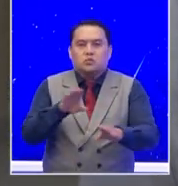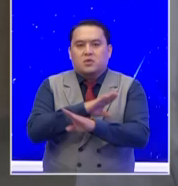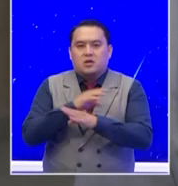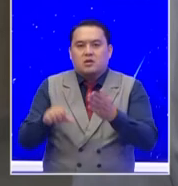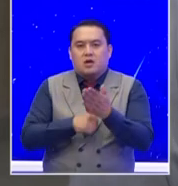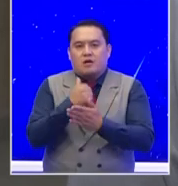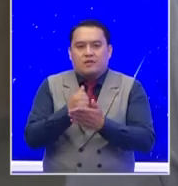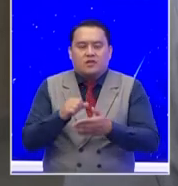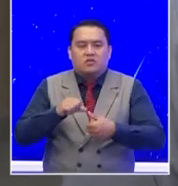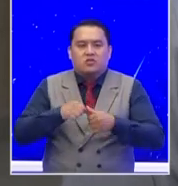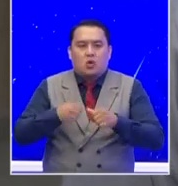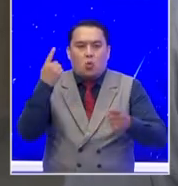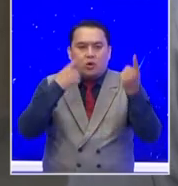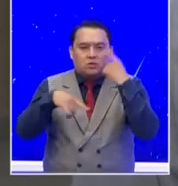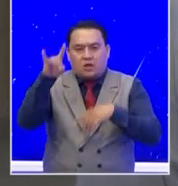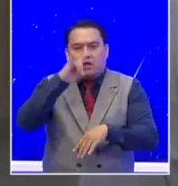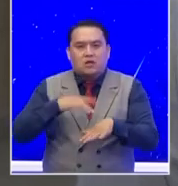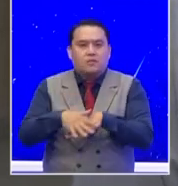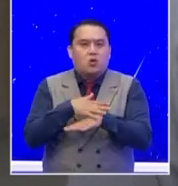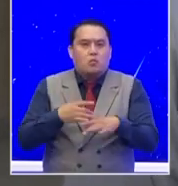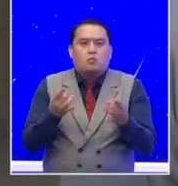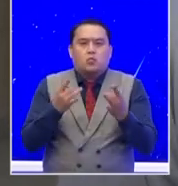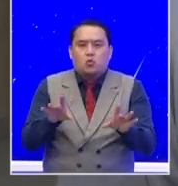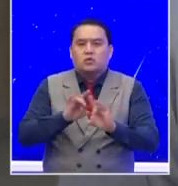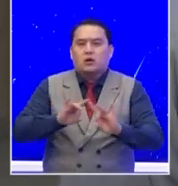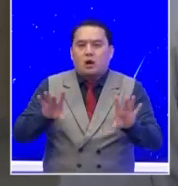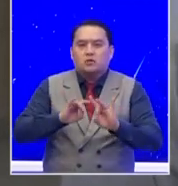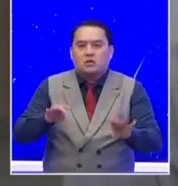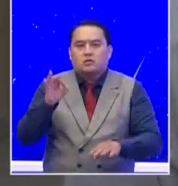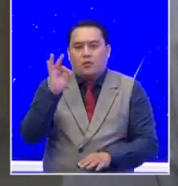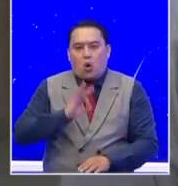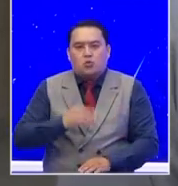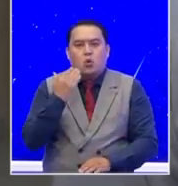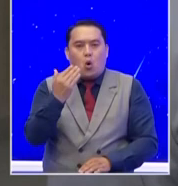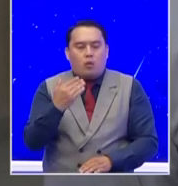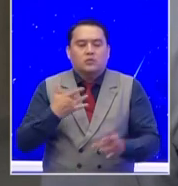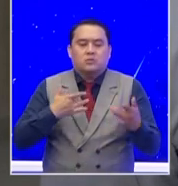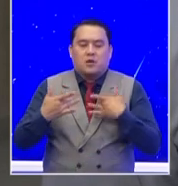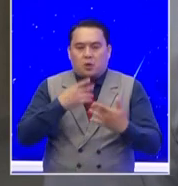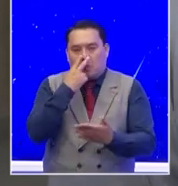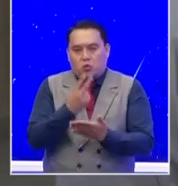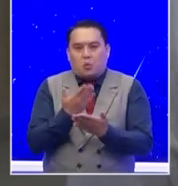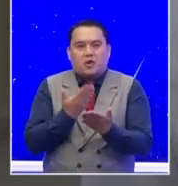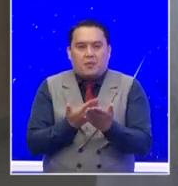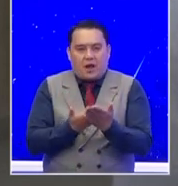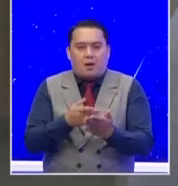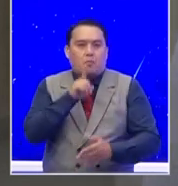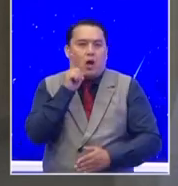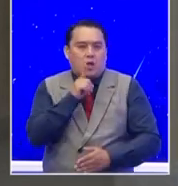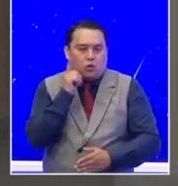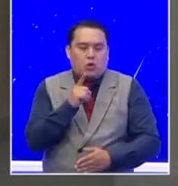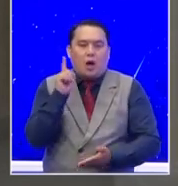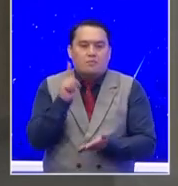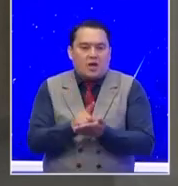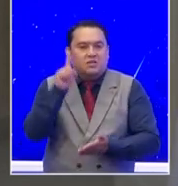ничего не нужно сочинить о казахском народе нужно просто рассказывать о нем и мой спектакль будет наглядным примером подрастающее поколение должно